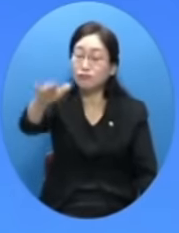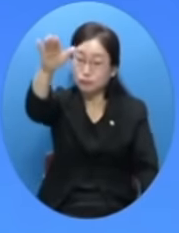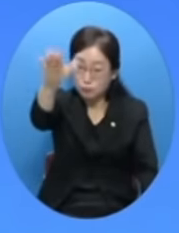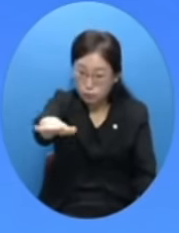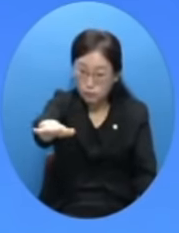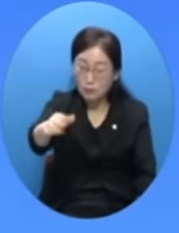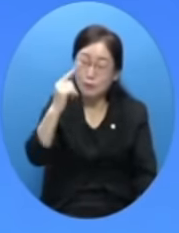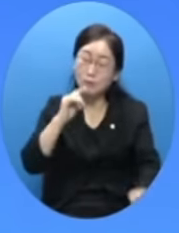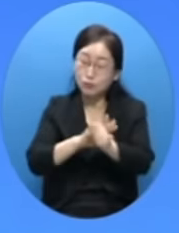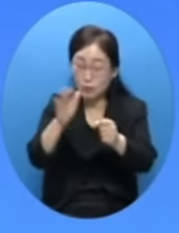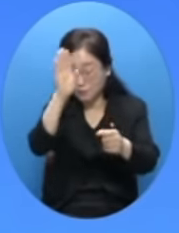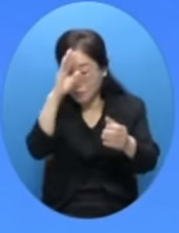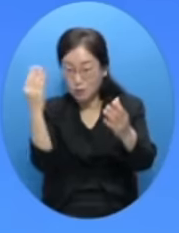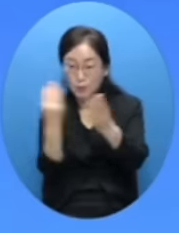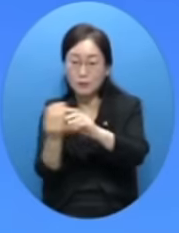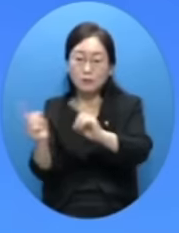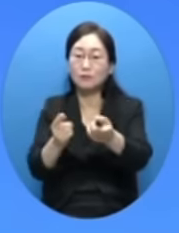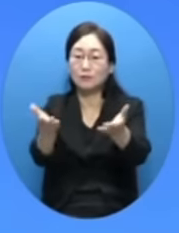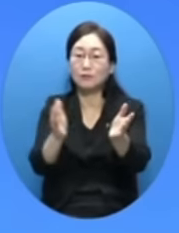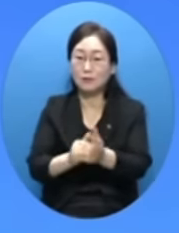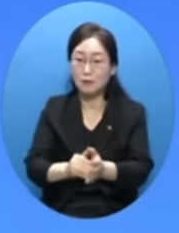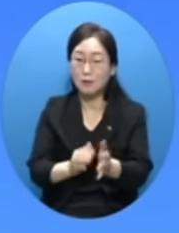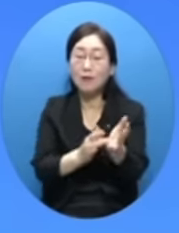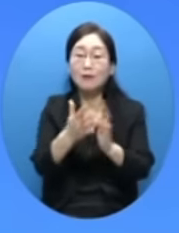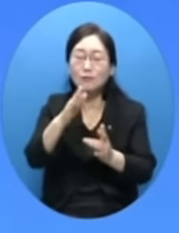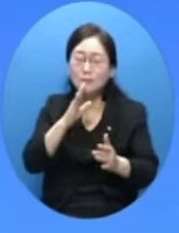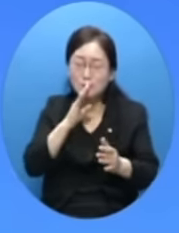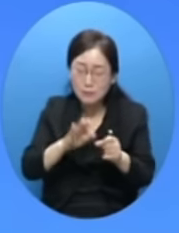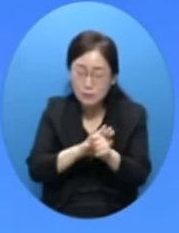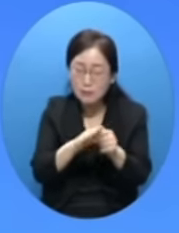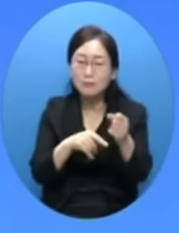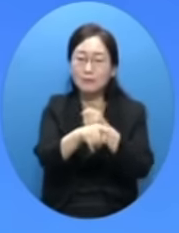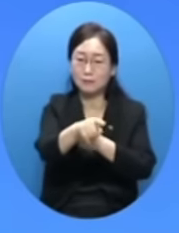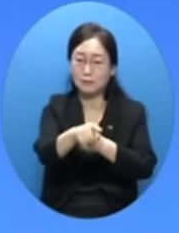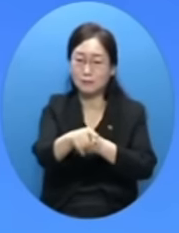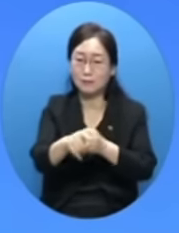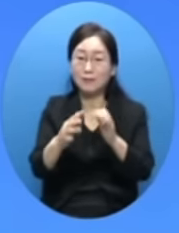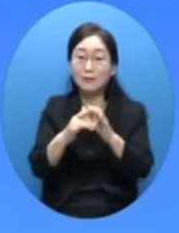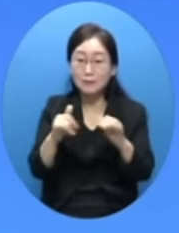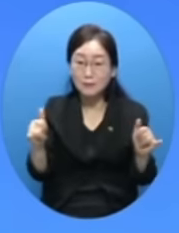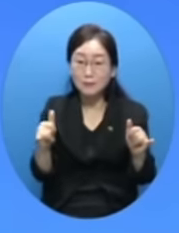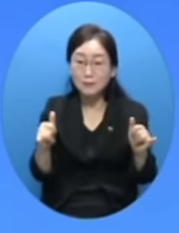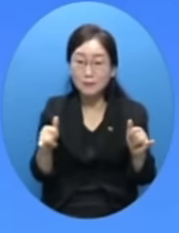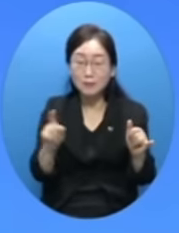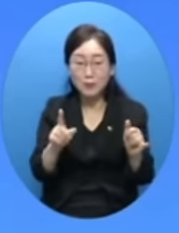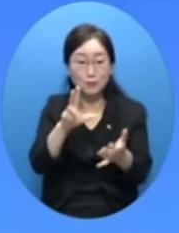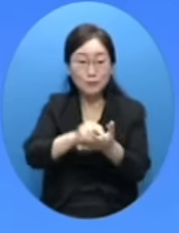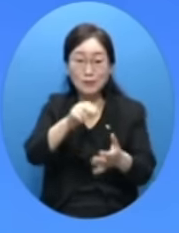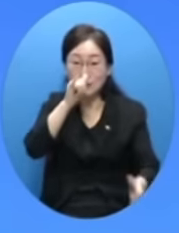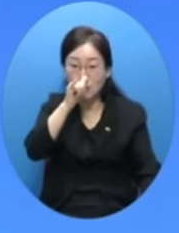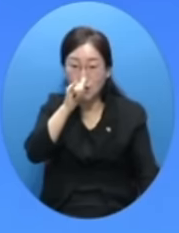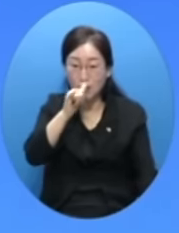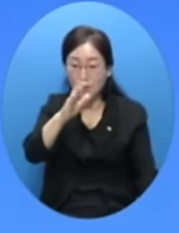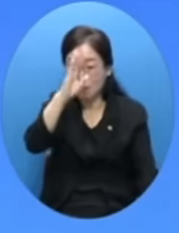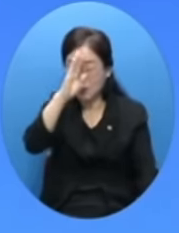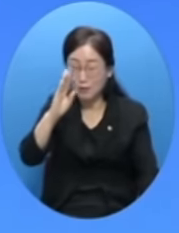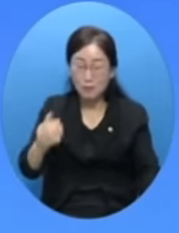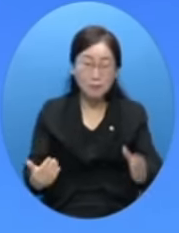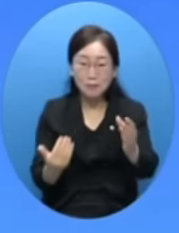여기시고 그 병을 고쳐주신 것입니다. 그것이 예수님의 사랑입니다. 사람들은 문제 있다고